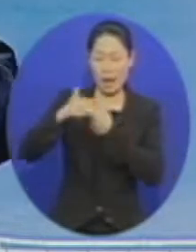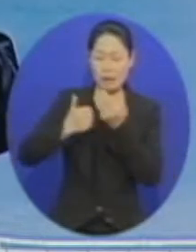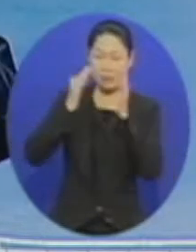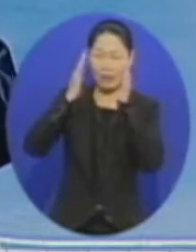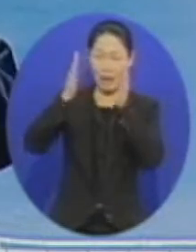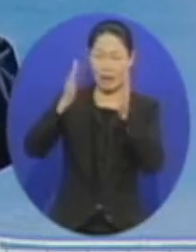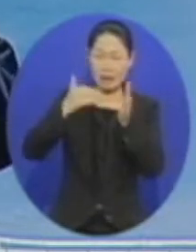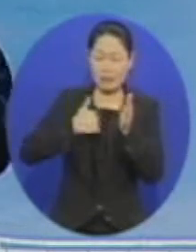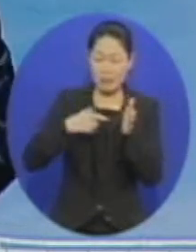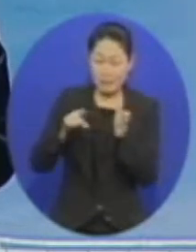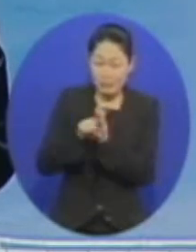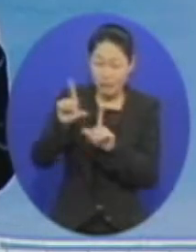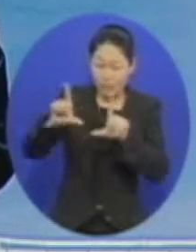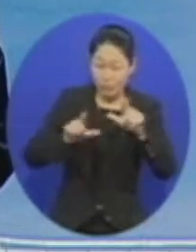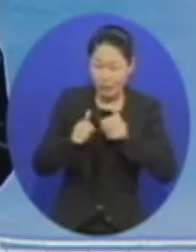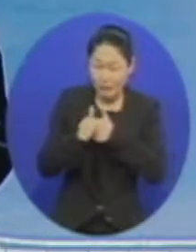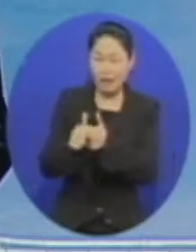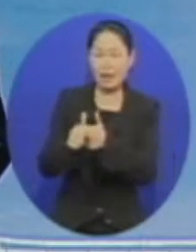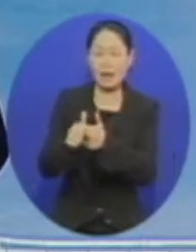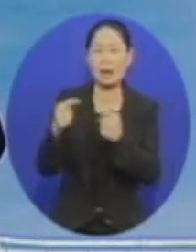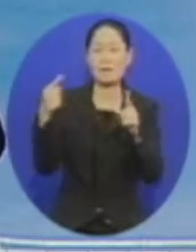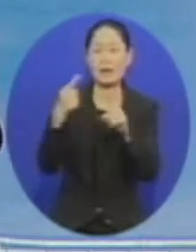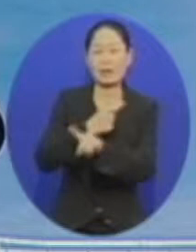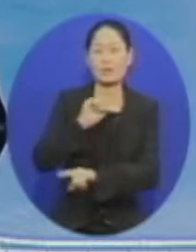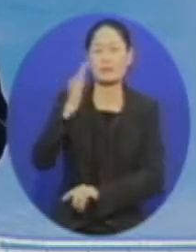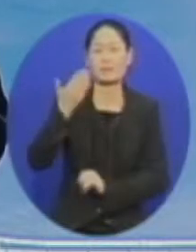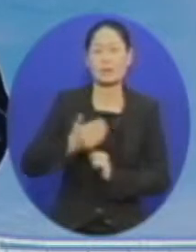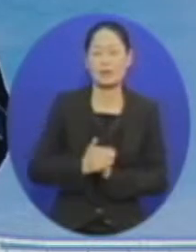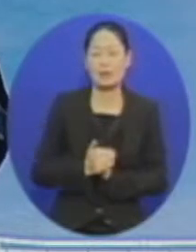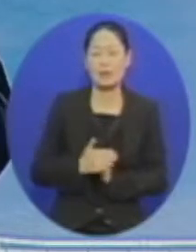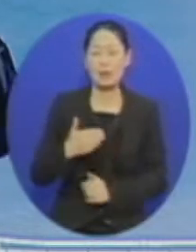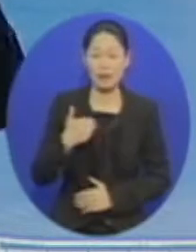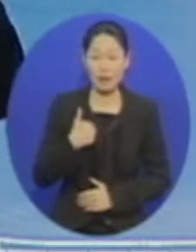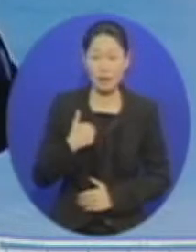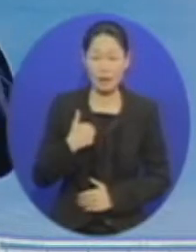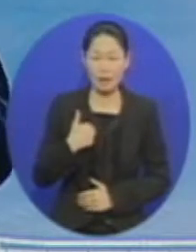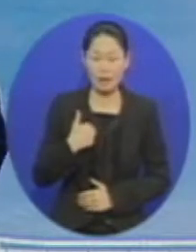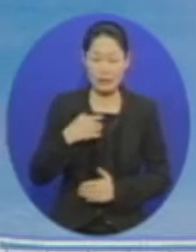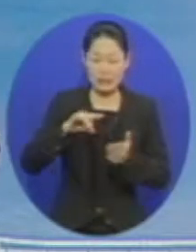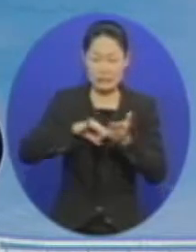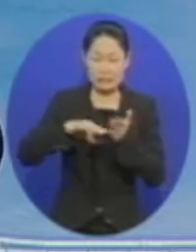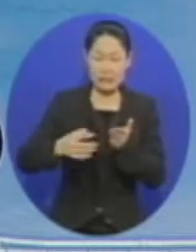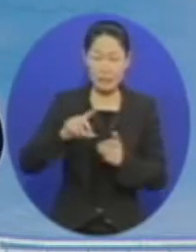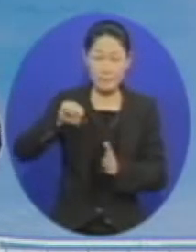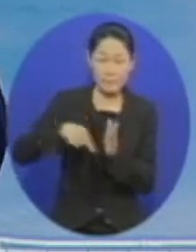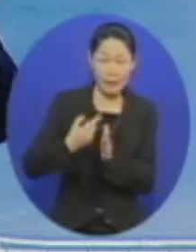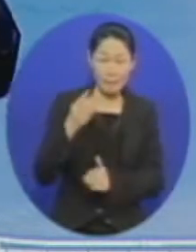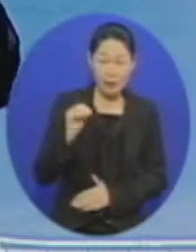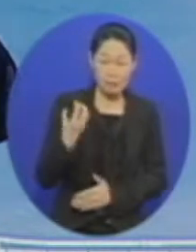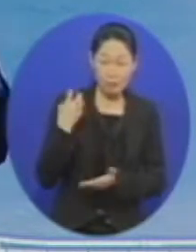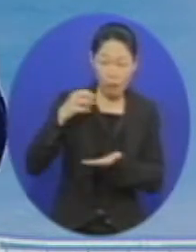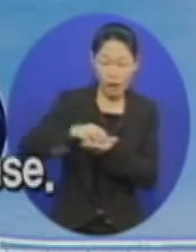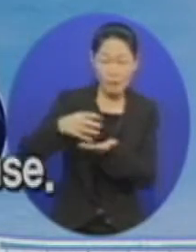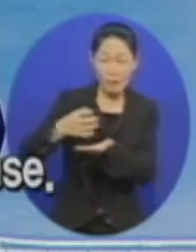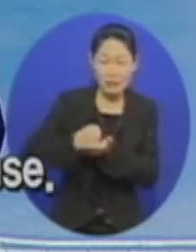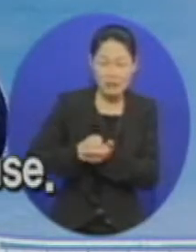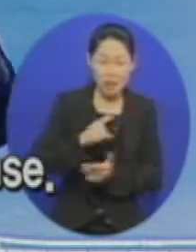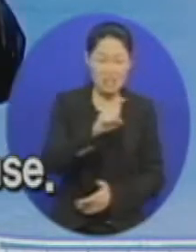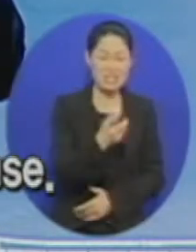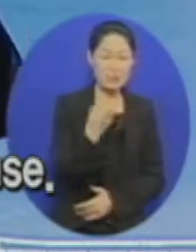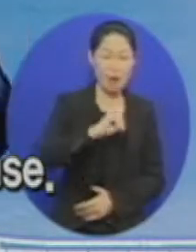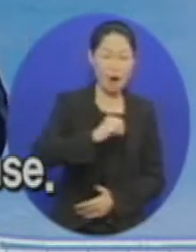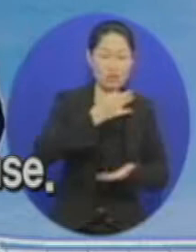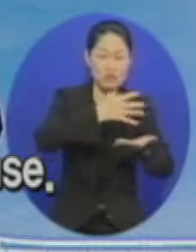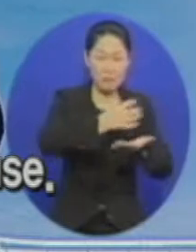믿음과 태도에 따라 달라지는 거예요 내가 세금 100만원 한것 받는거 10억 유산을 받는것